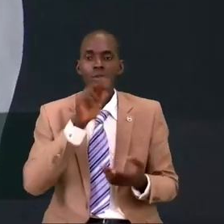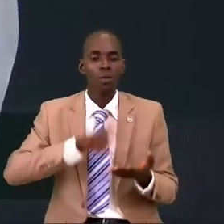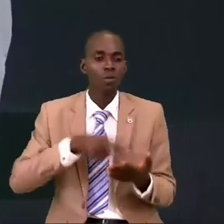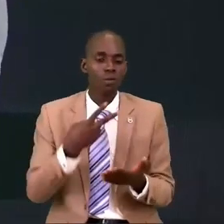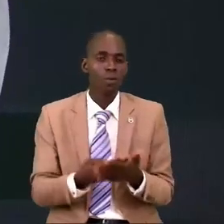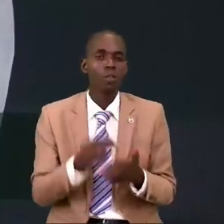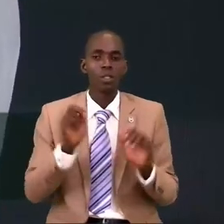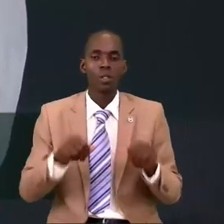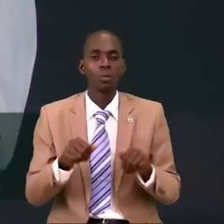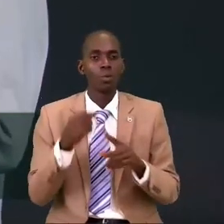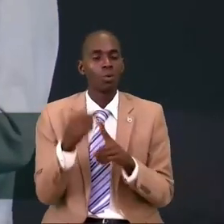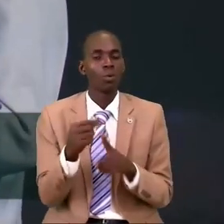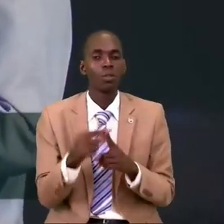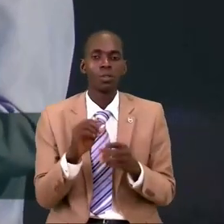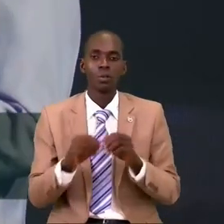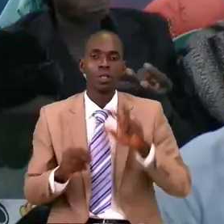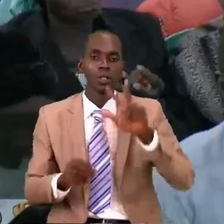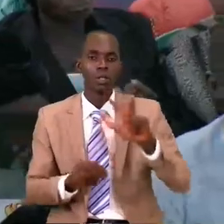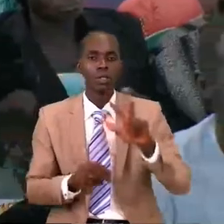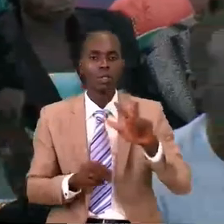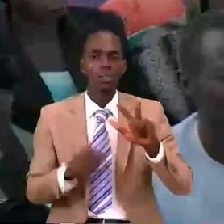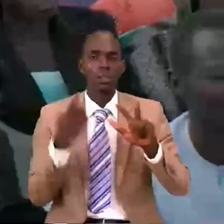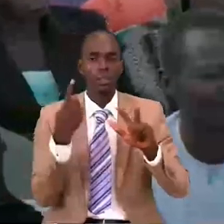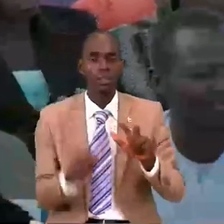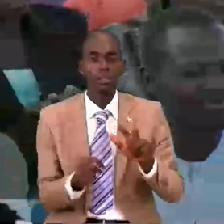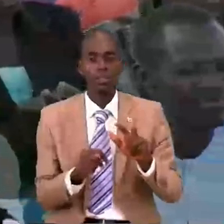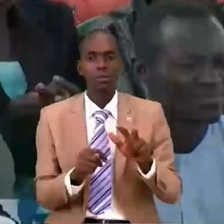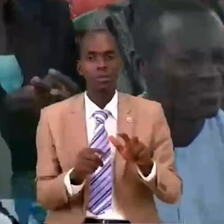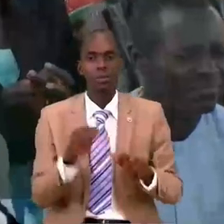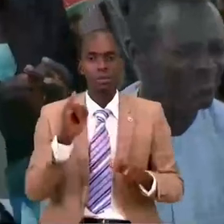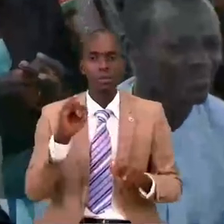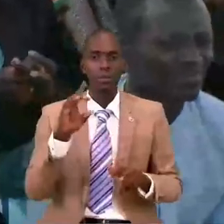indiqués pour la méditation instructive.